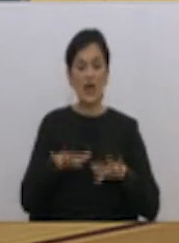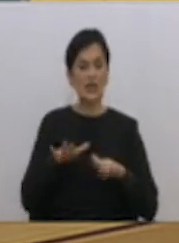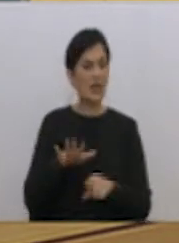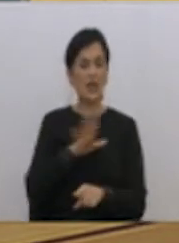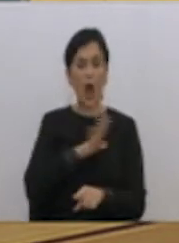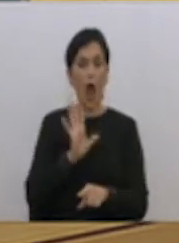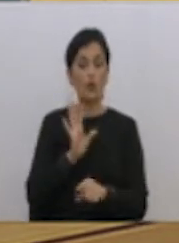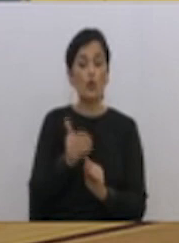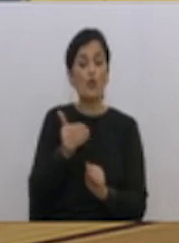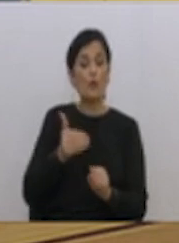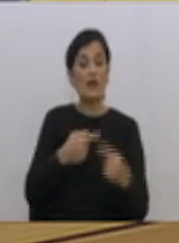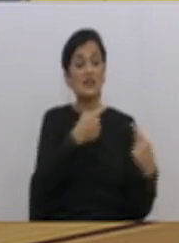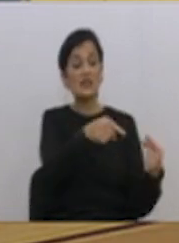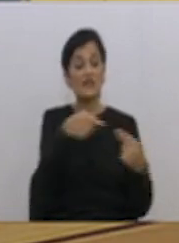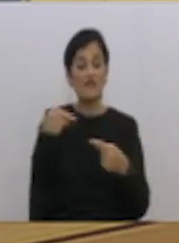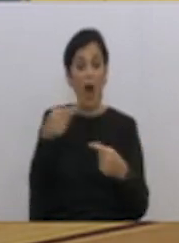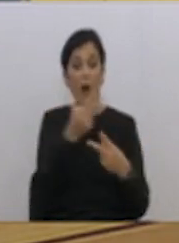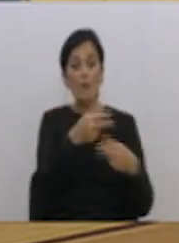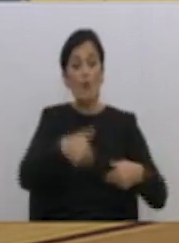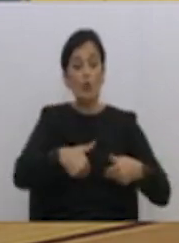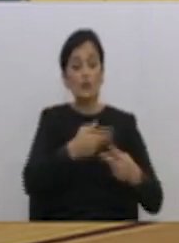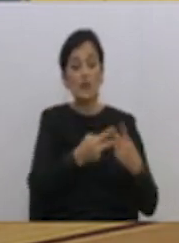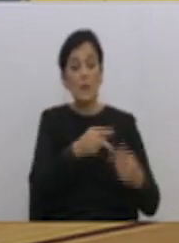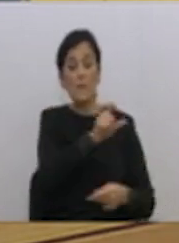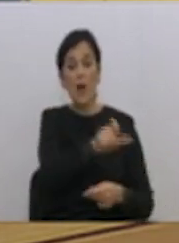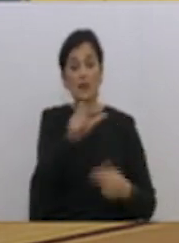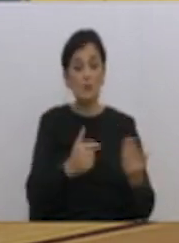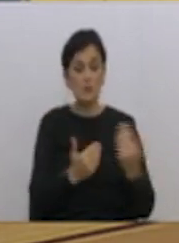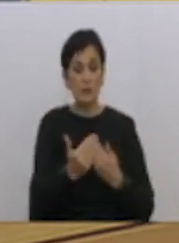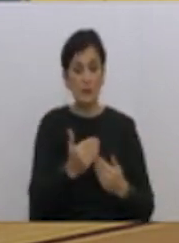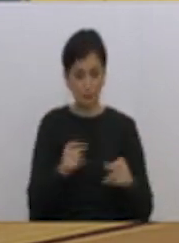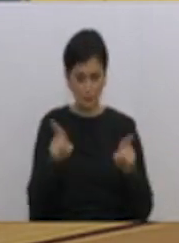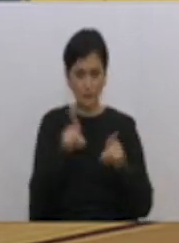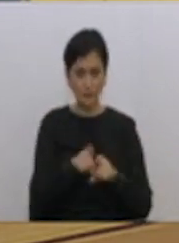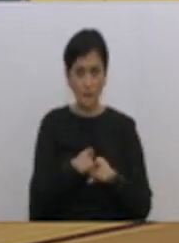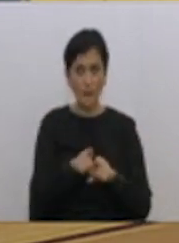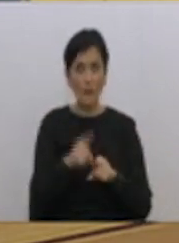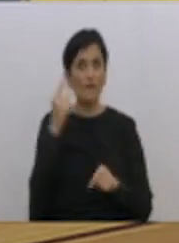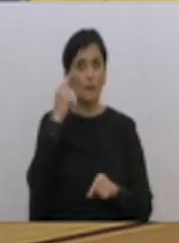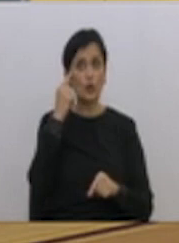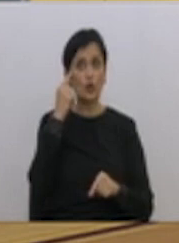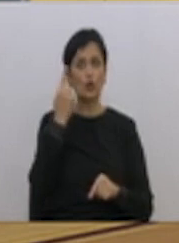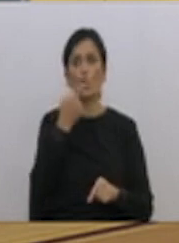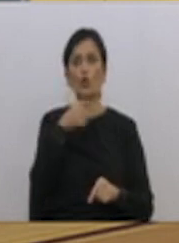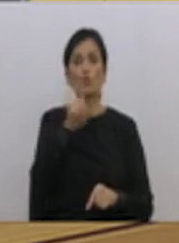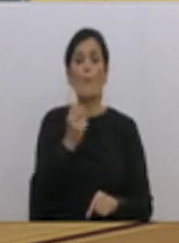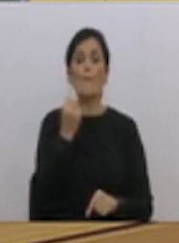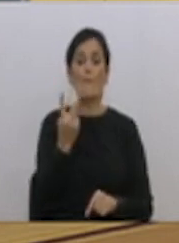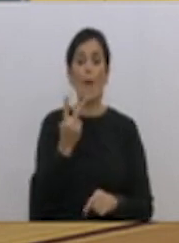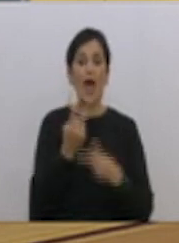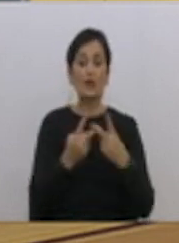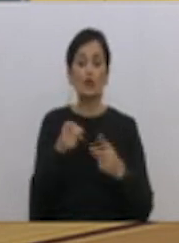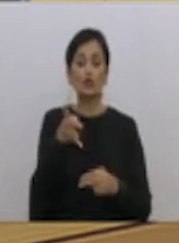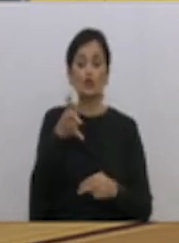ქონდა ხოლმე მანამდე სხვა პატიმრებთან, სხვა მოშიმშილე პატიმრებთან მიმართებით. ასევე ფიქრობთ, რომ ნომერ 12